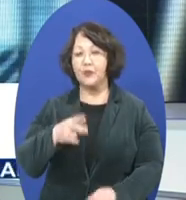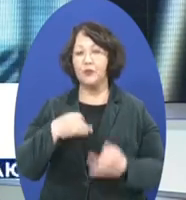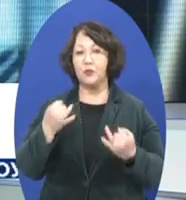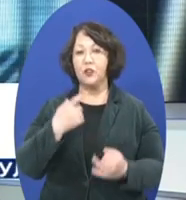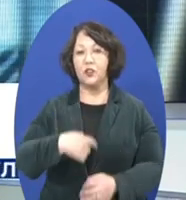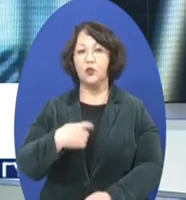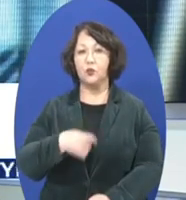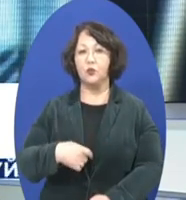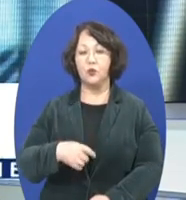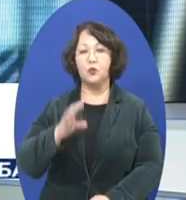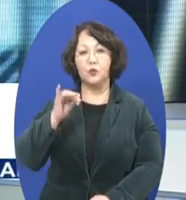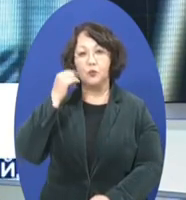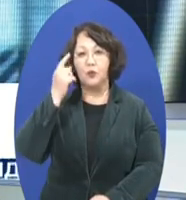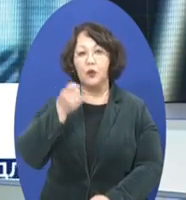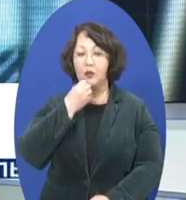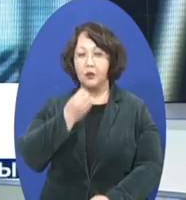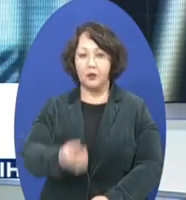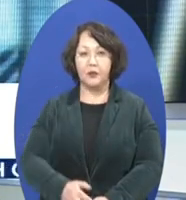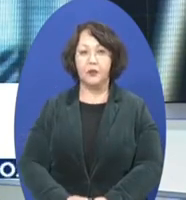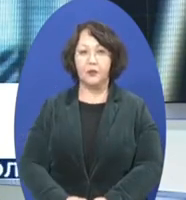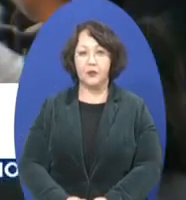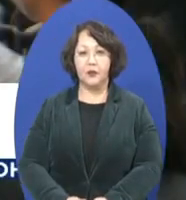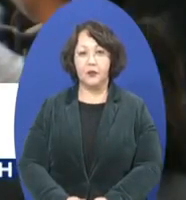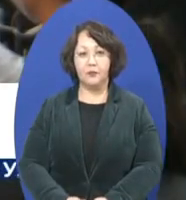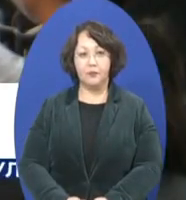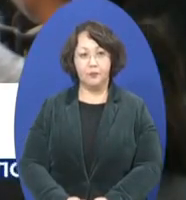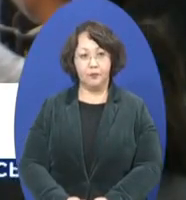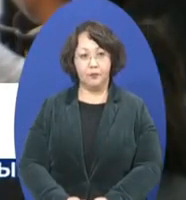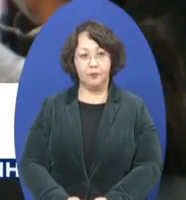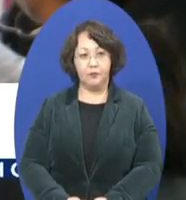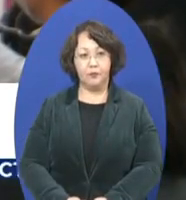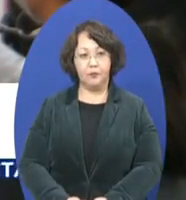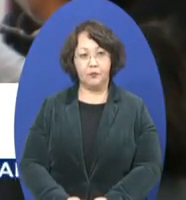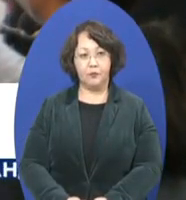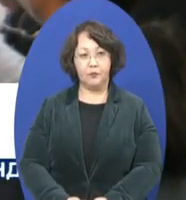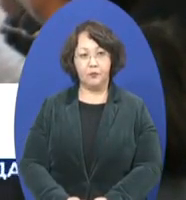улсын их хурлын гишүүдийн байр суурийг одоо хүргэе.